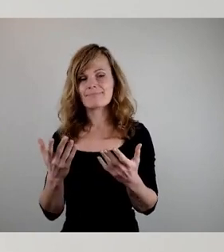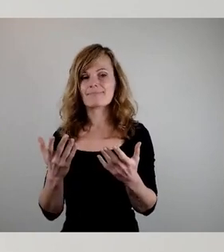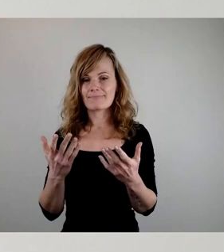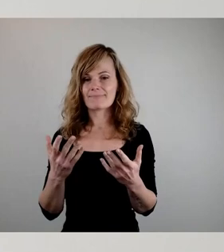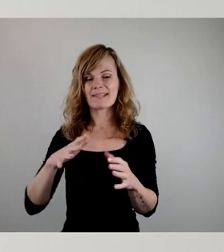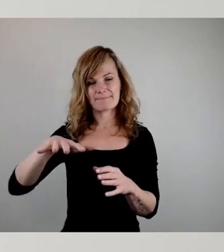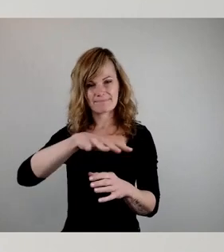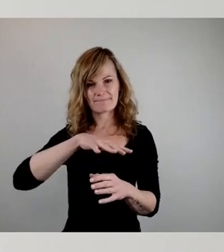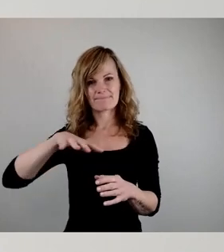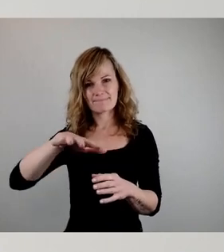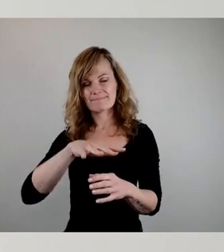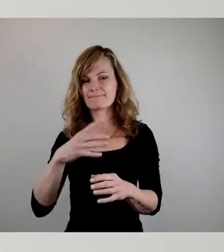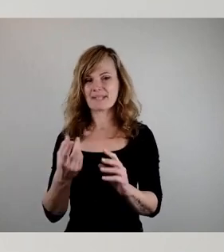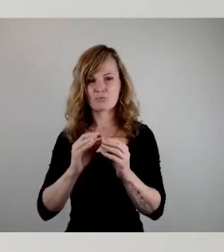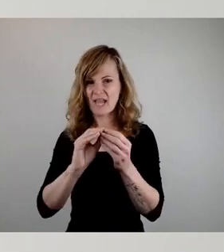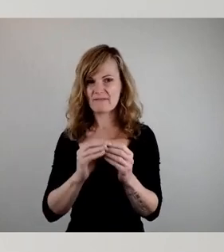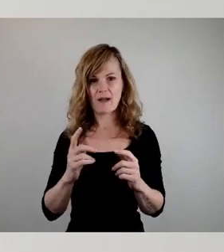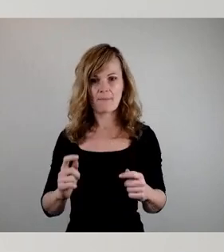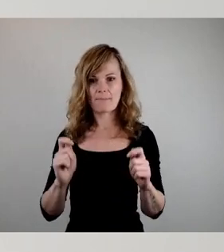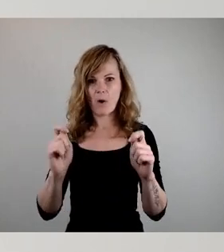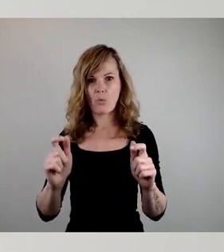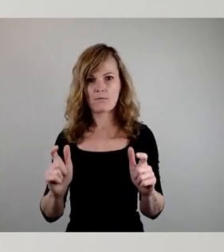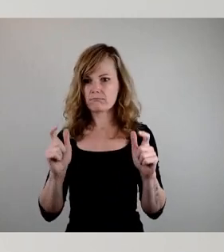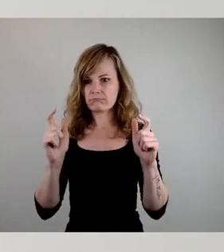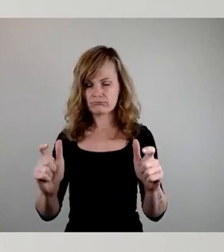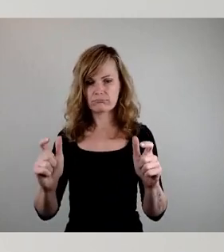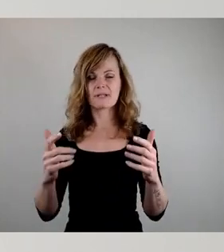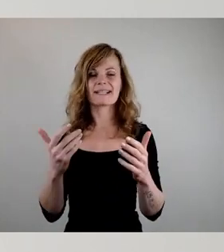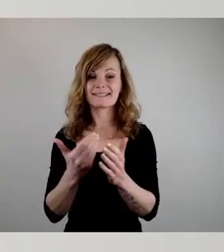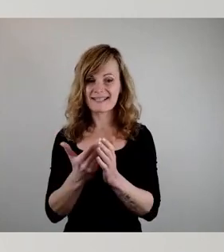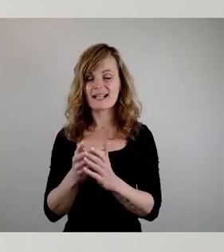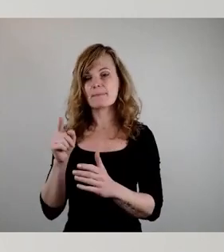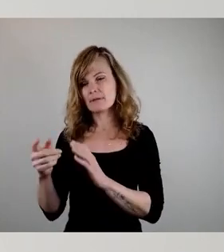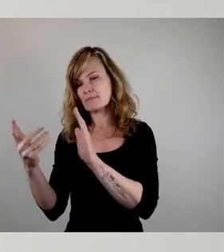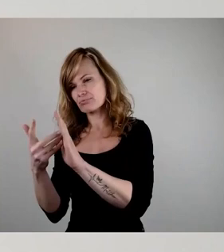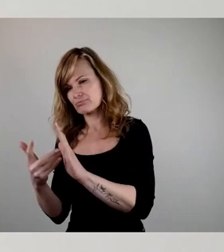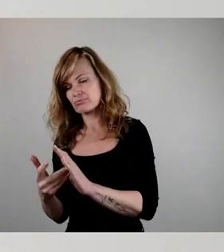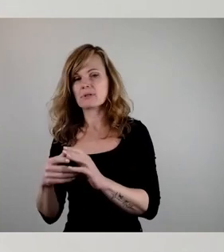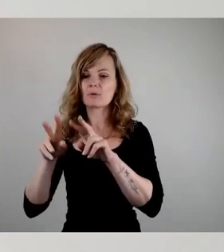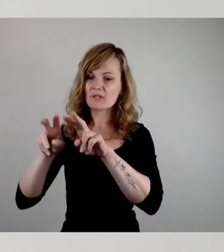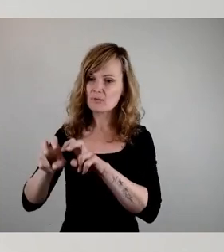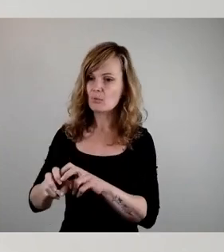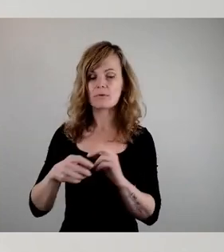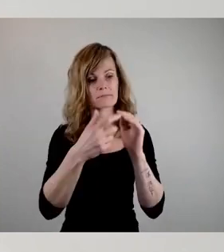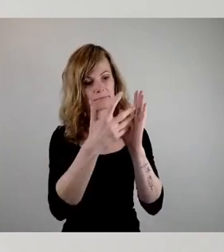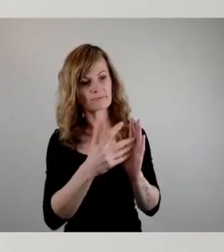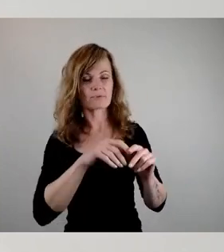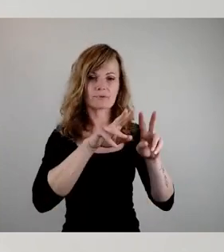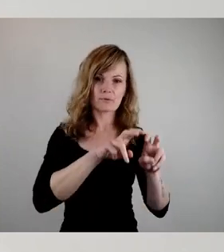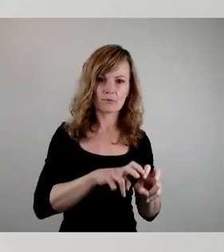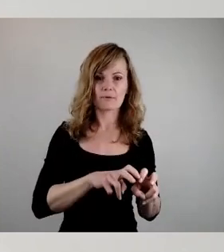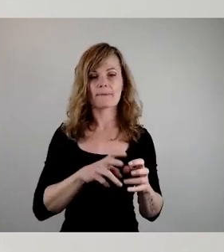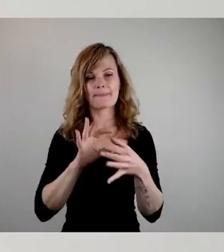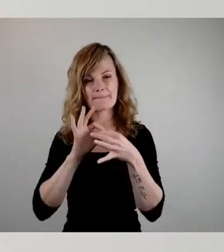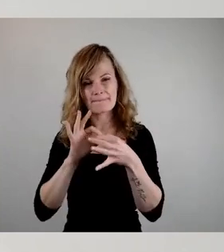ist, zeigt wahrscheinlich auch, dass dort sehr viele Untersuchungen in der Vergangenheit gemacht wurden, die sich auch mit städtebaulichen Fragen, nicht